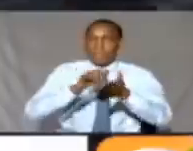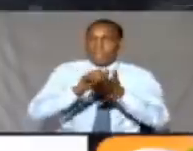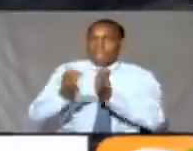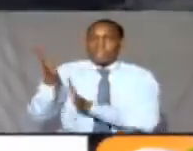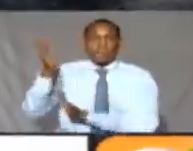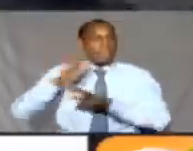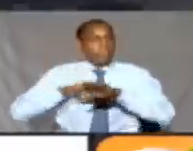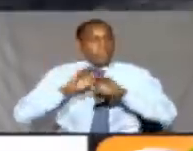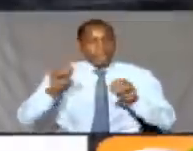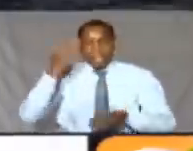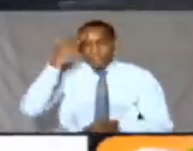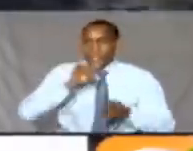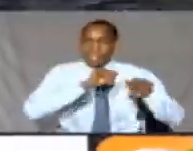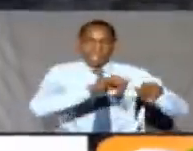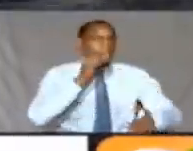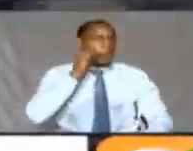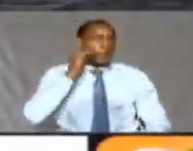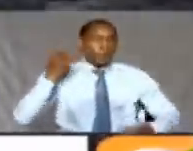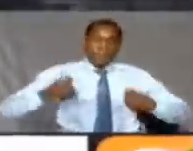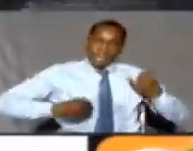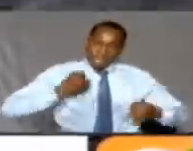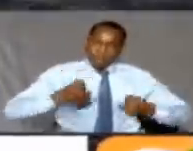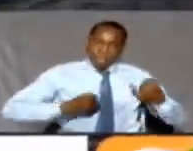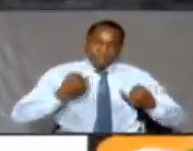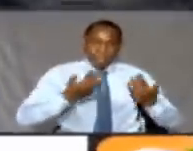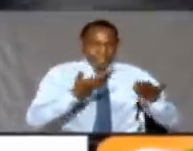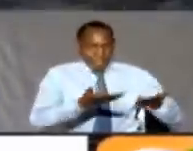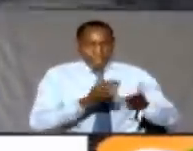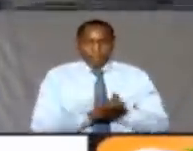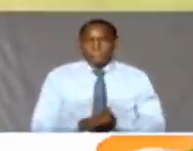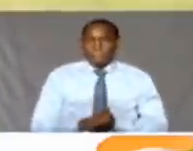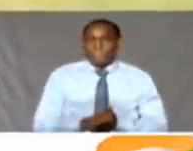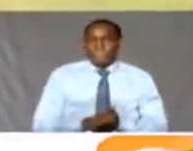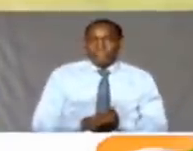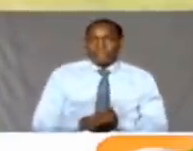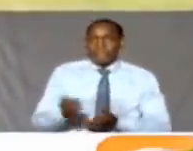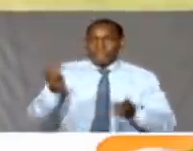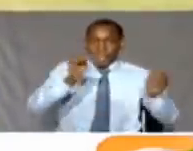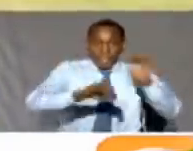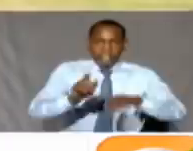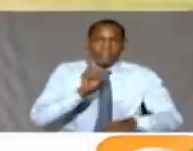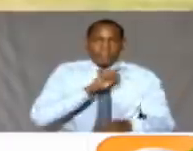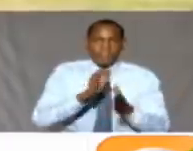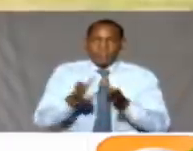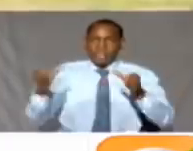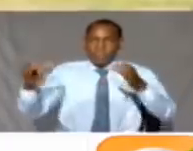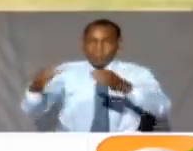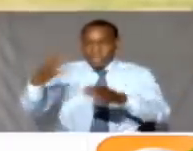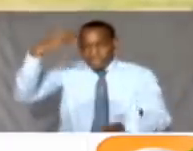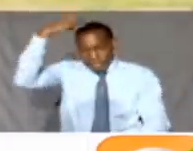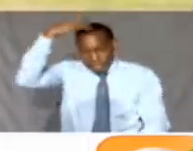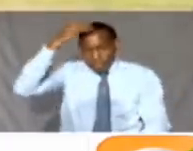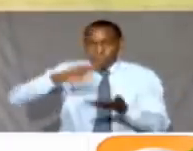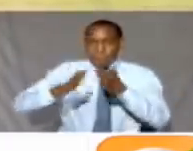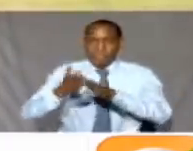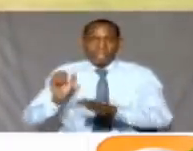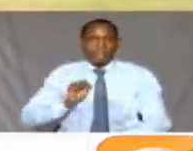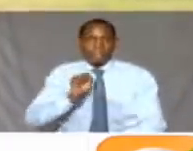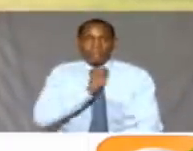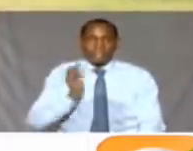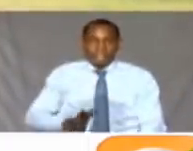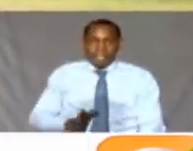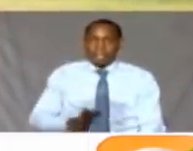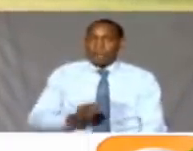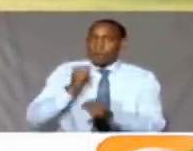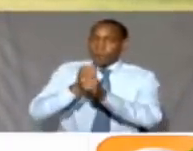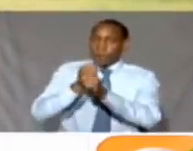si mzuri? Kwa nini usikae nyumbani ukafurahia matunda na wewe sasa? Tulimchagua na community yote ya Lamu County ndiye akakuwa senator. Ile ni